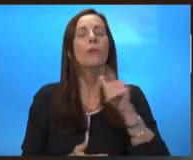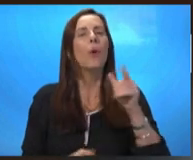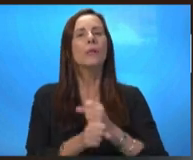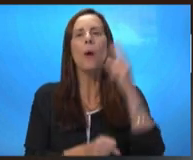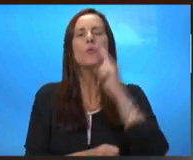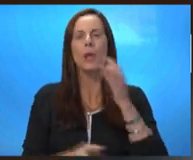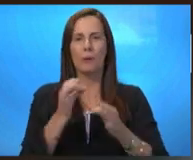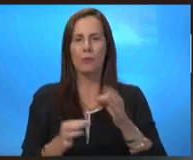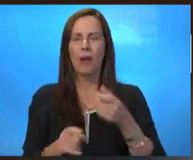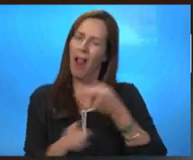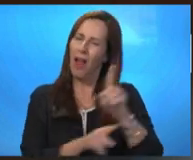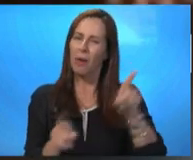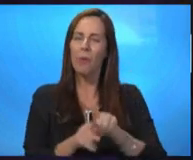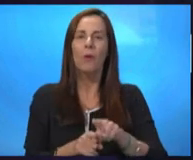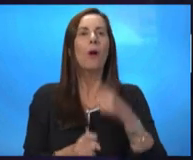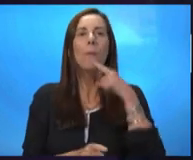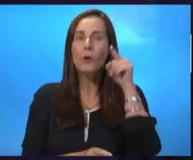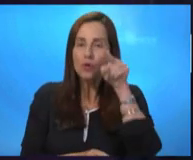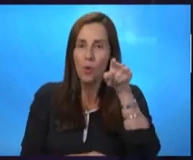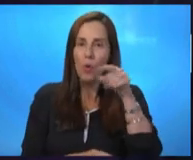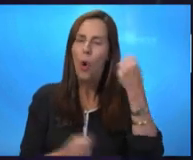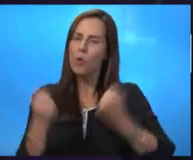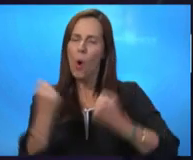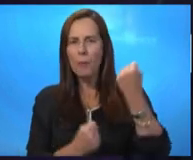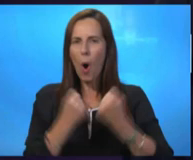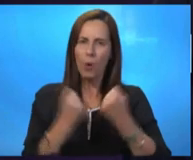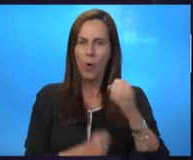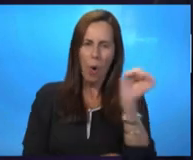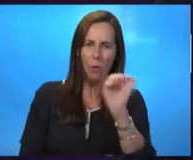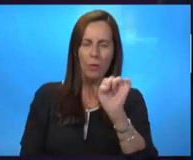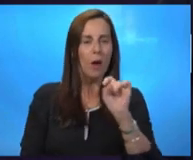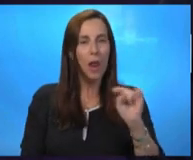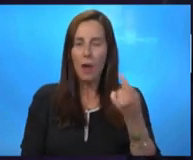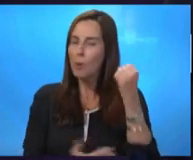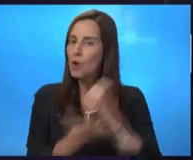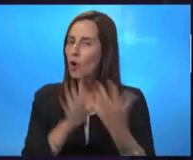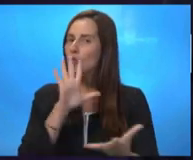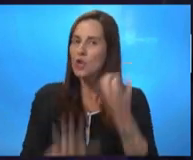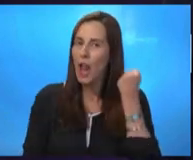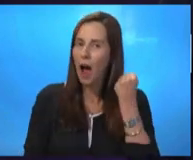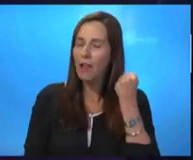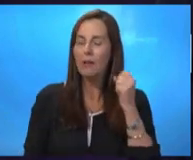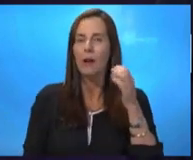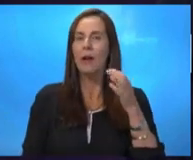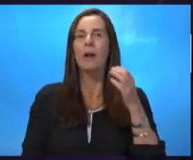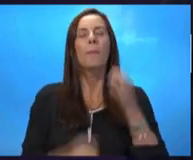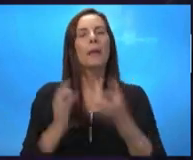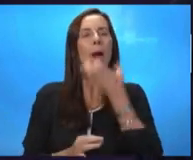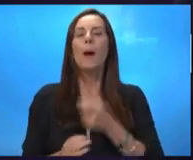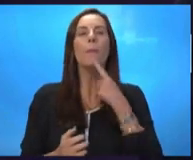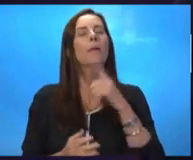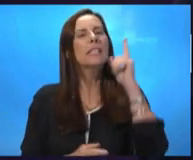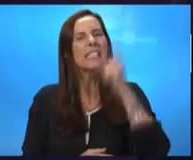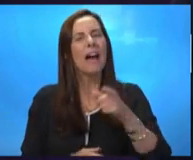המשפט. לפני הדיינים הוצג תיעוד שלו נוהג ברכב, למרות שרישיונו נשלל בהוראת בית הדין הרבני כחלק מצווי